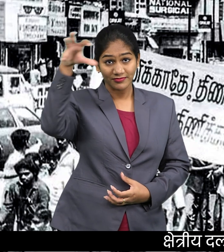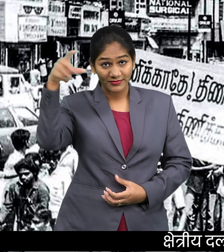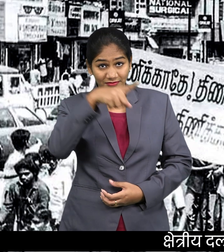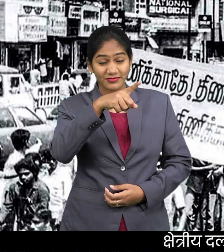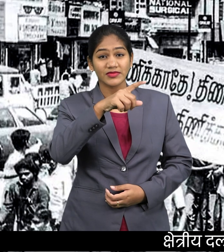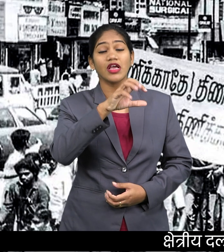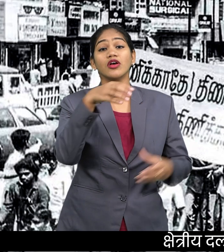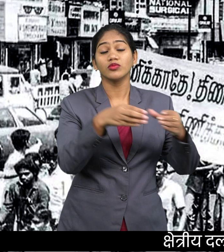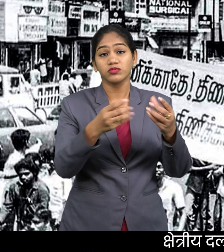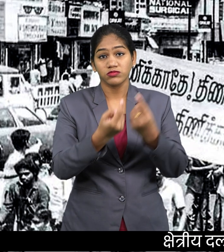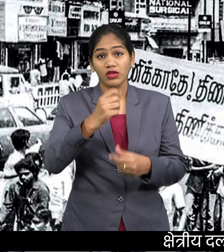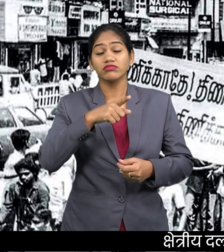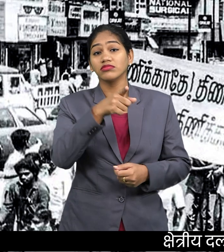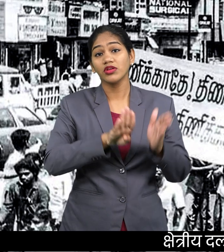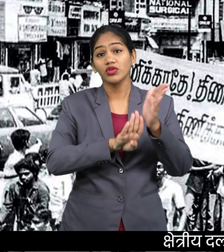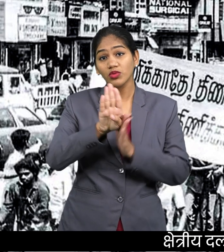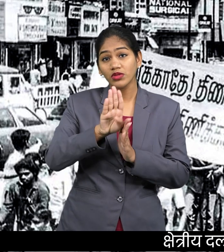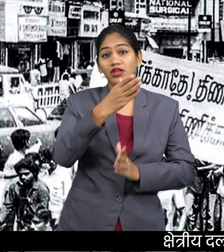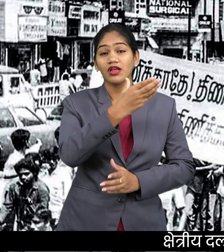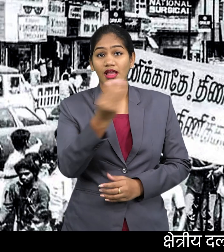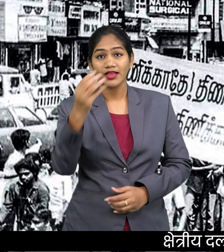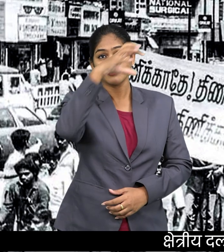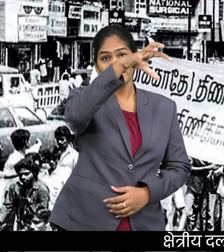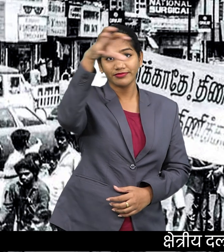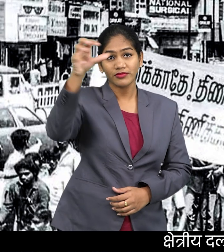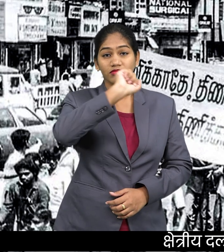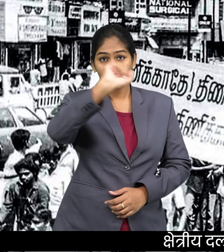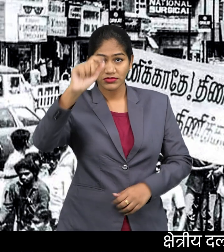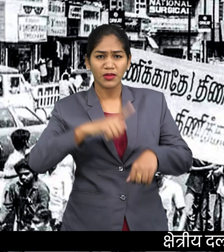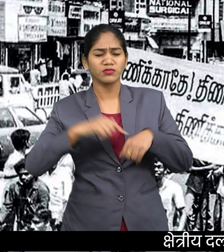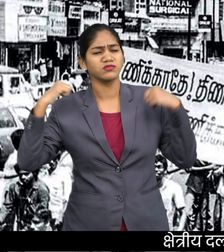क्षेत्रीय दलों और क्षेत्रीय आंदोलनों का उदय।